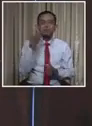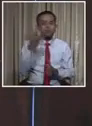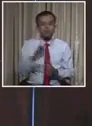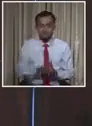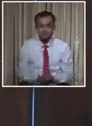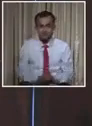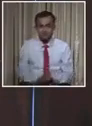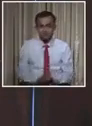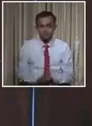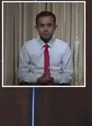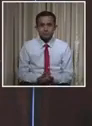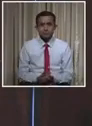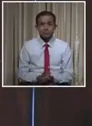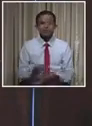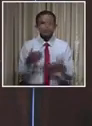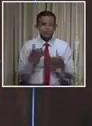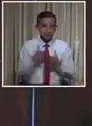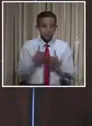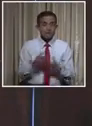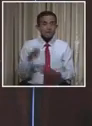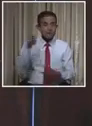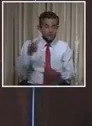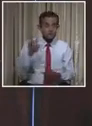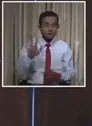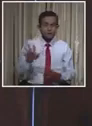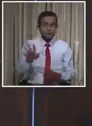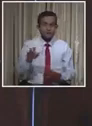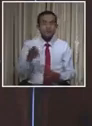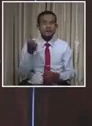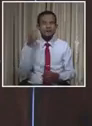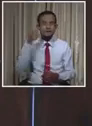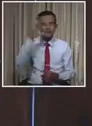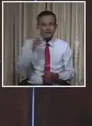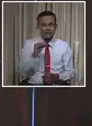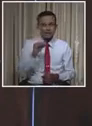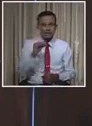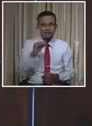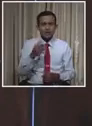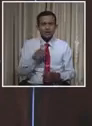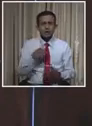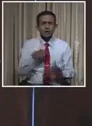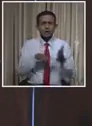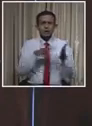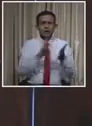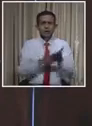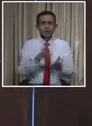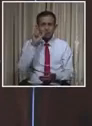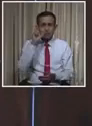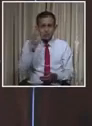තියෙනවා. ඒ නිසා අපි විශ්වාස කරනවා දැන් ඊයේ රාත්‍රී අපි රූපවාහිනිය බලනකොට දැක්ක